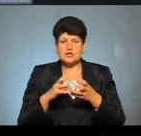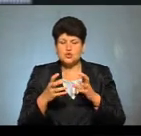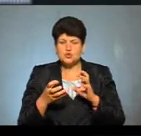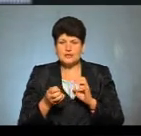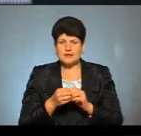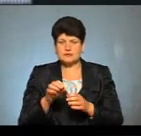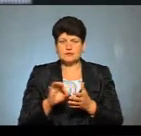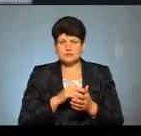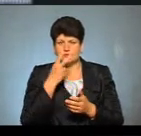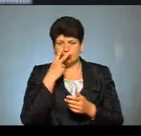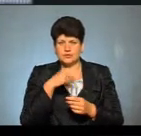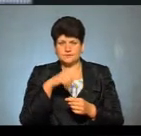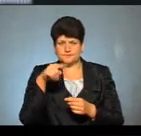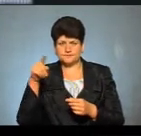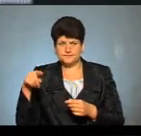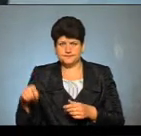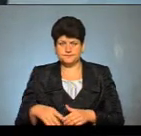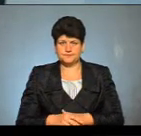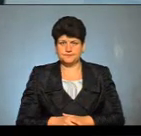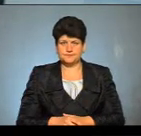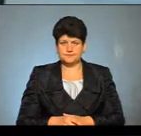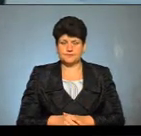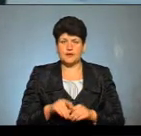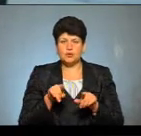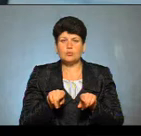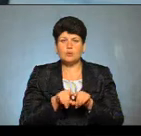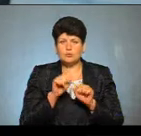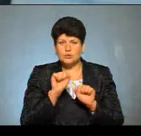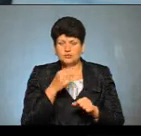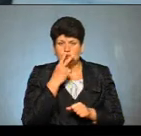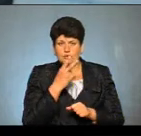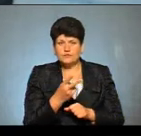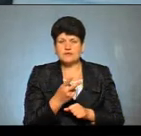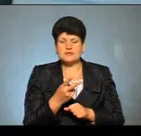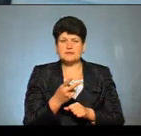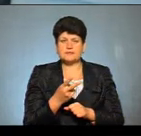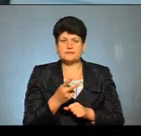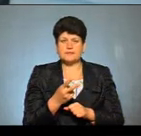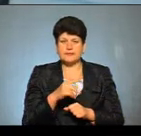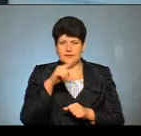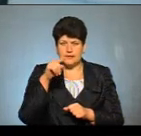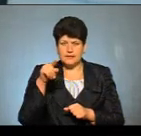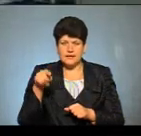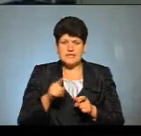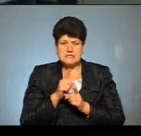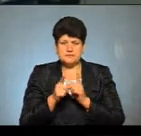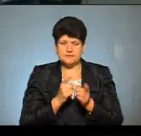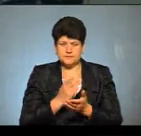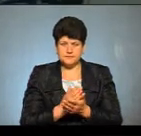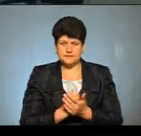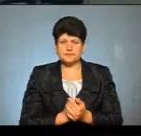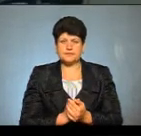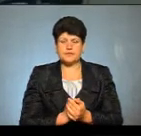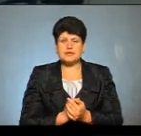реакції відображаються на ось такому графіку. Ми можемо дивитися, що йде ріст, тобто вже йде якийсь позитивний зразочок.